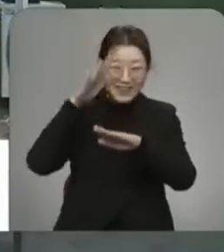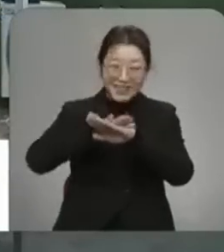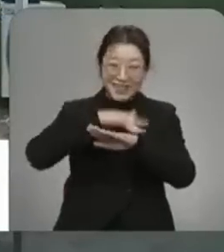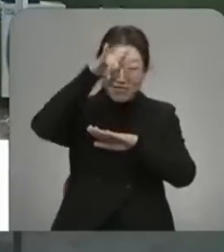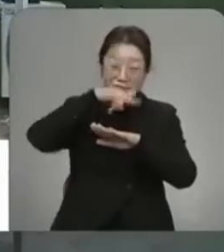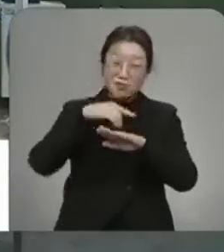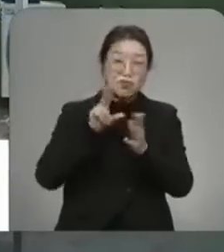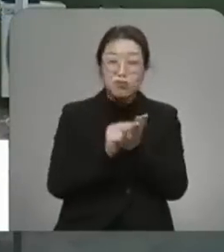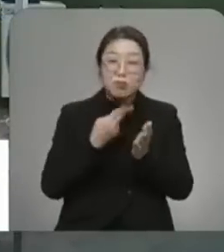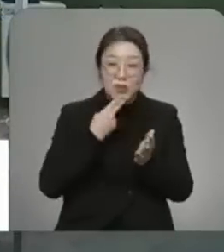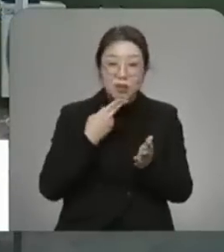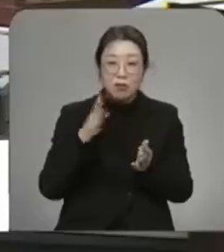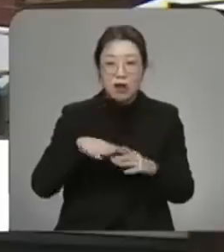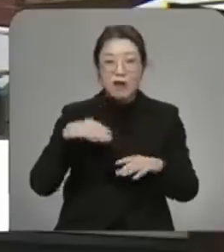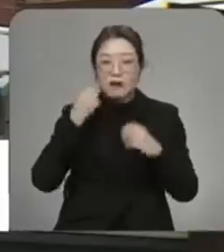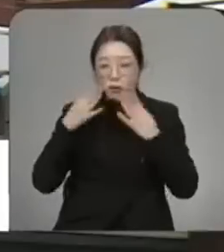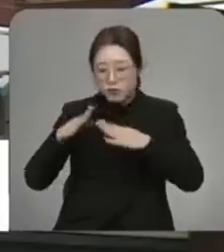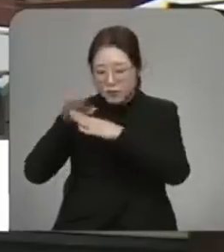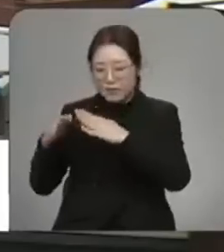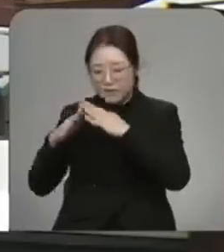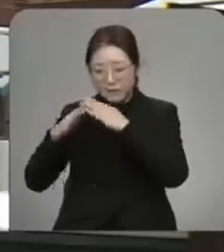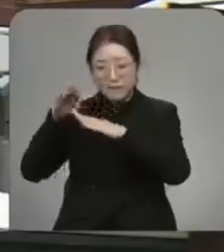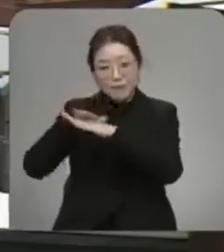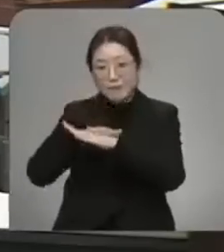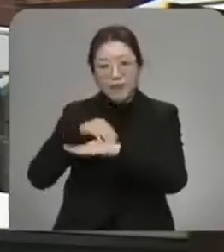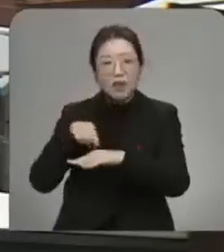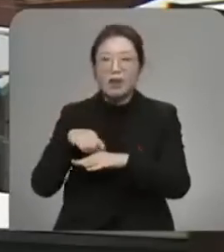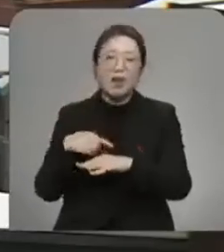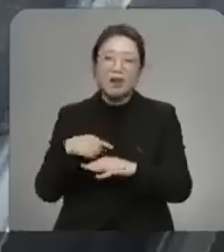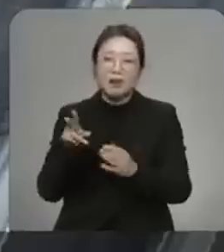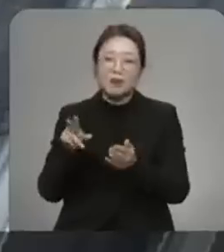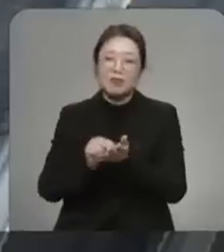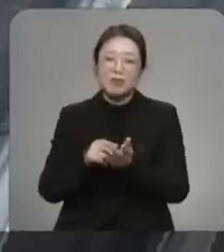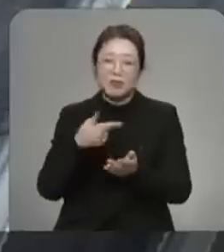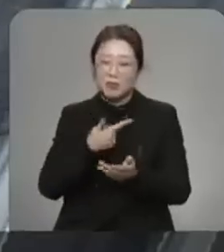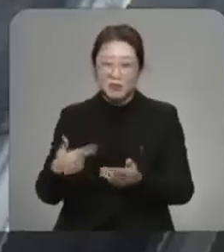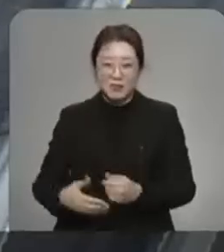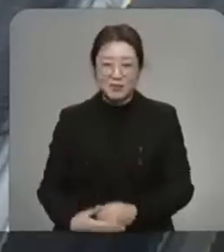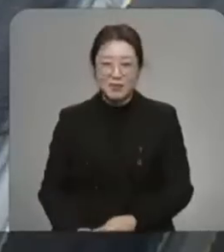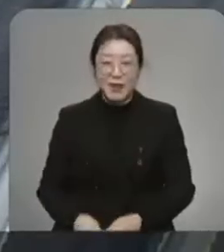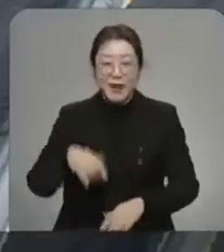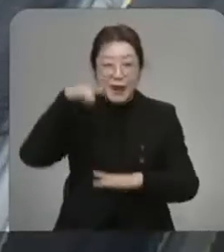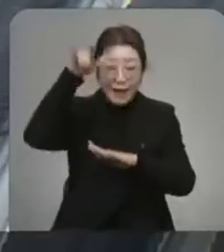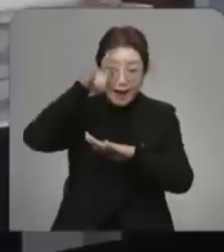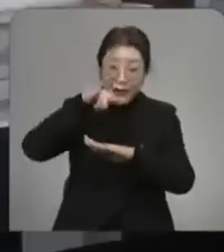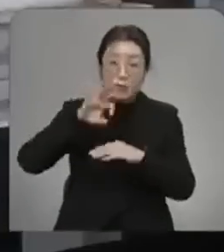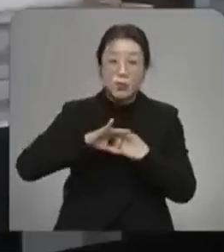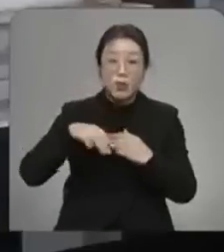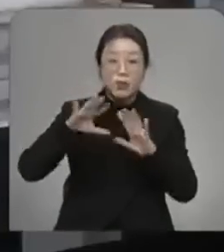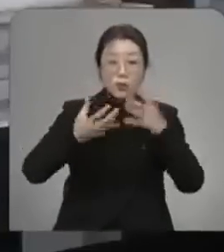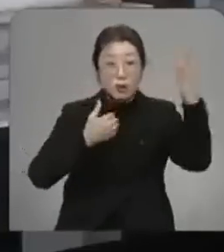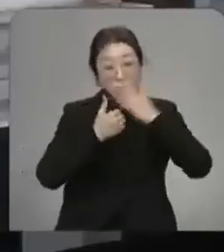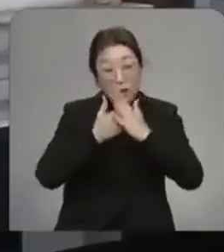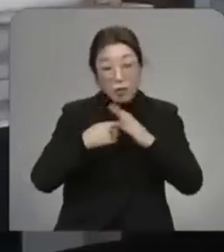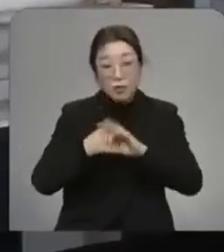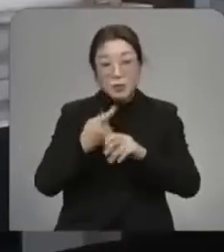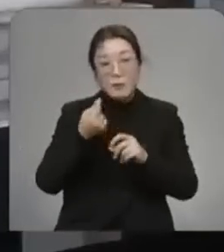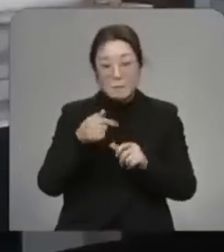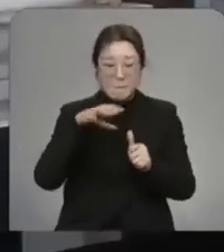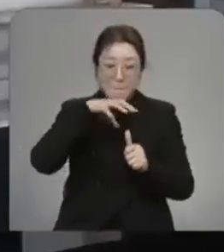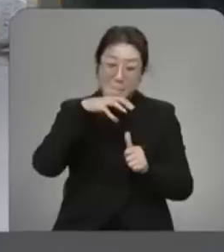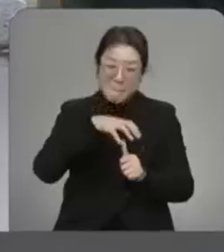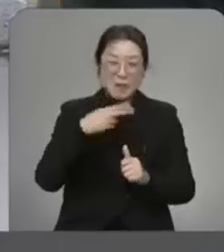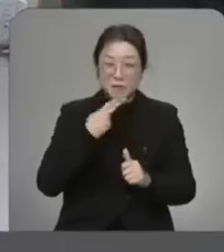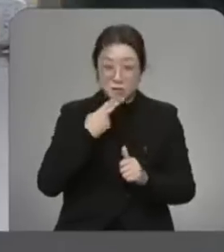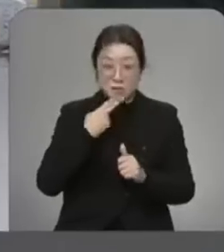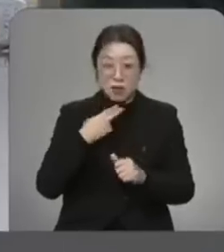반면 지붕은 까다롭습니다. 태양광은 정부 보조금을 받으면 최소한의 규제만 있지만 지붕은 단 1cm만